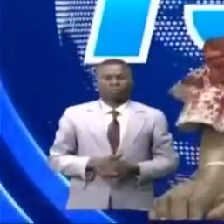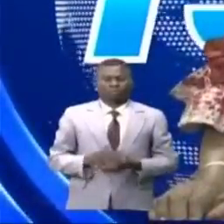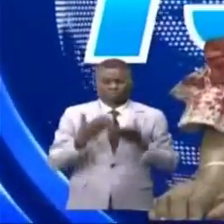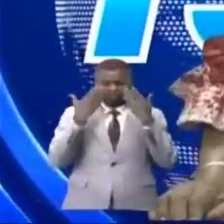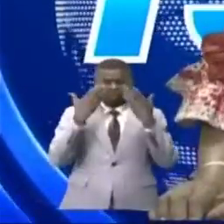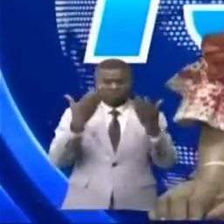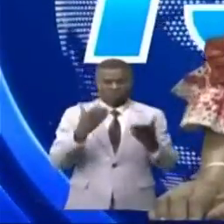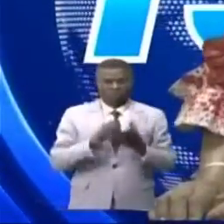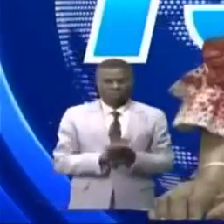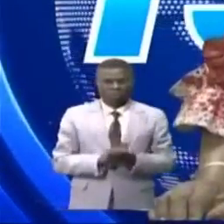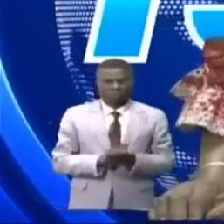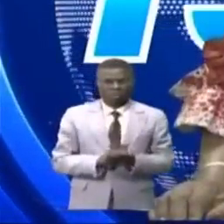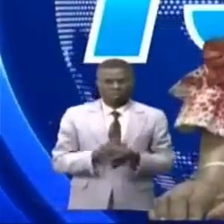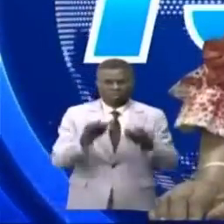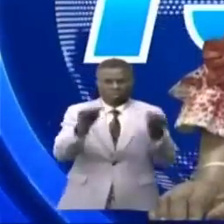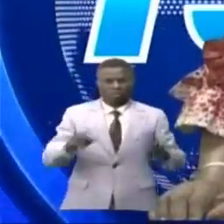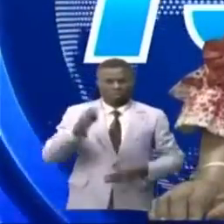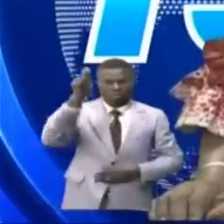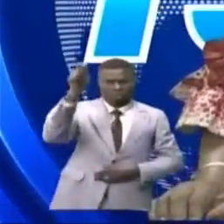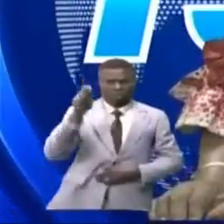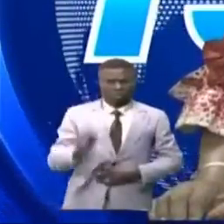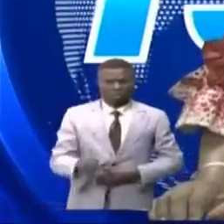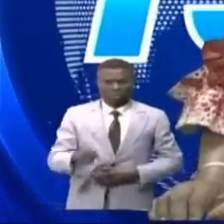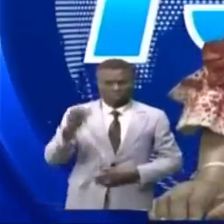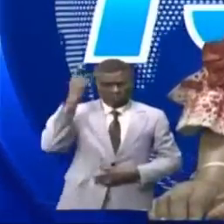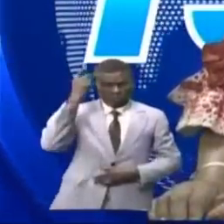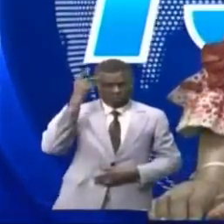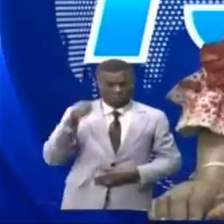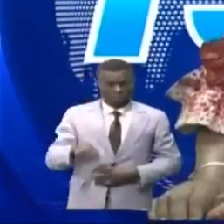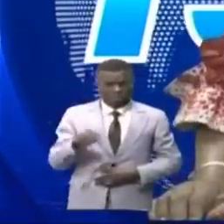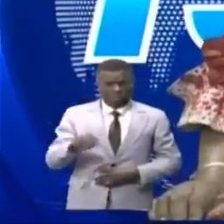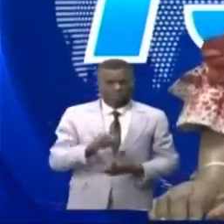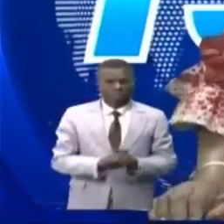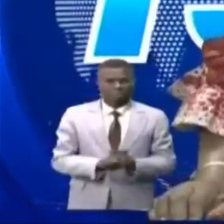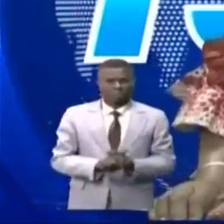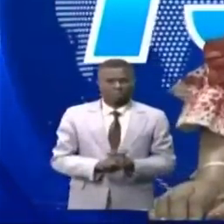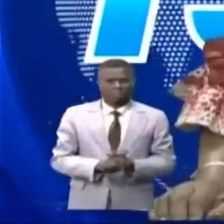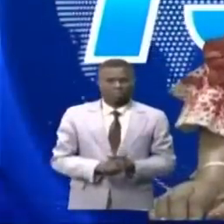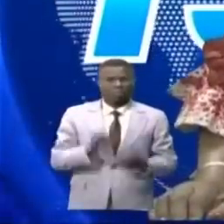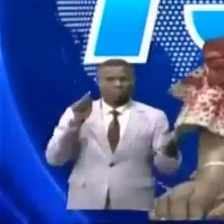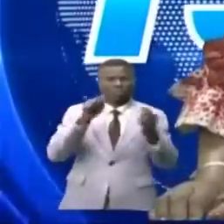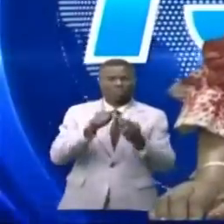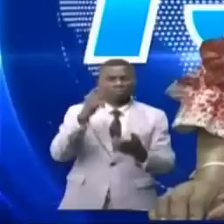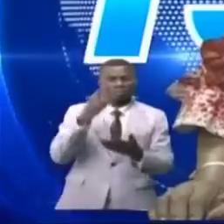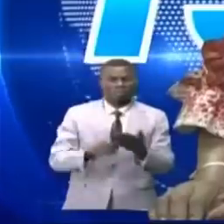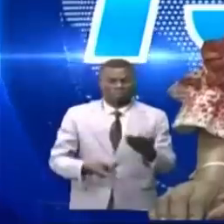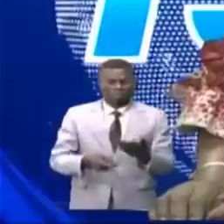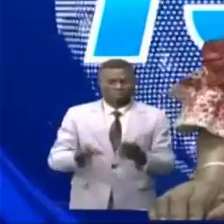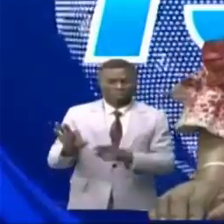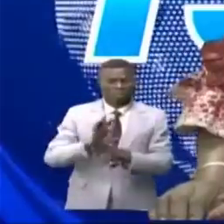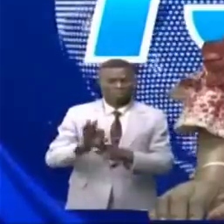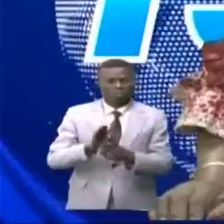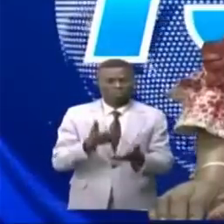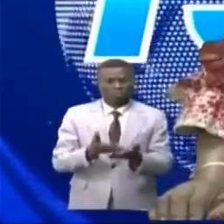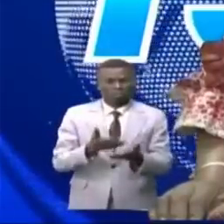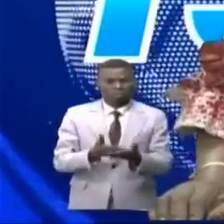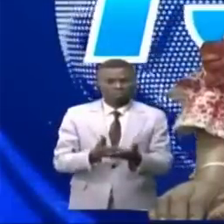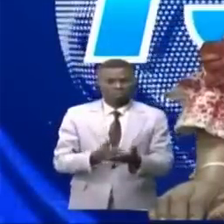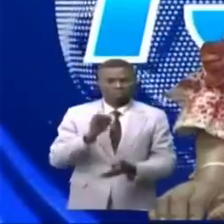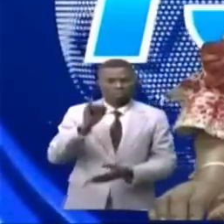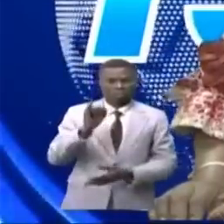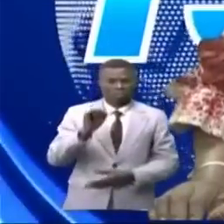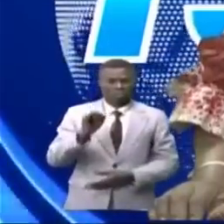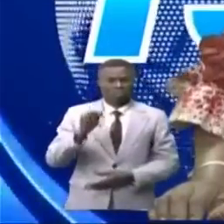Voilà, et rendre les sites militaires de la garnison de Kinshasa sains et propres, objectif poursuivi par la structure